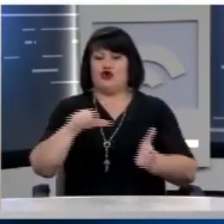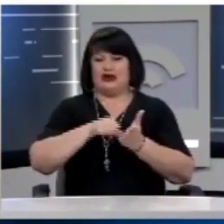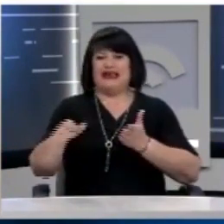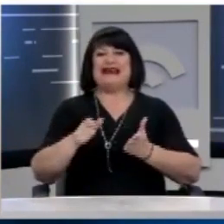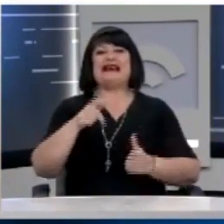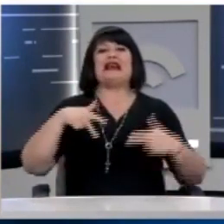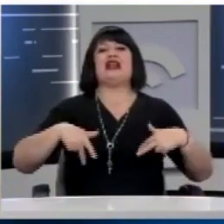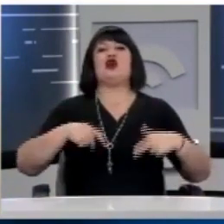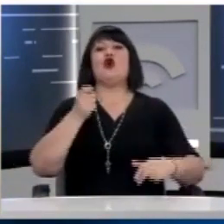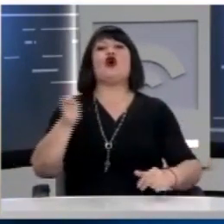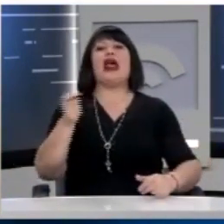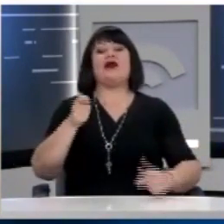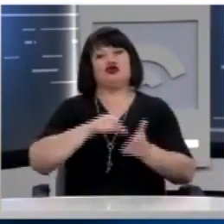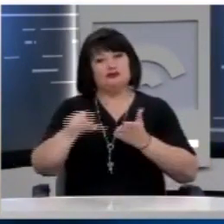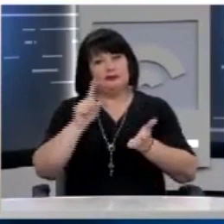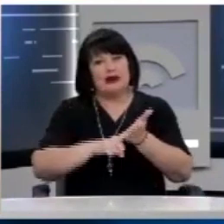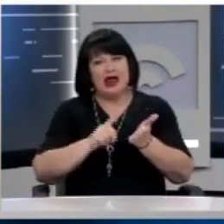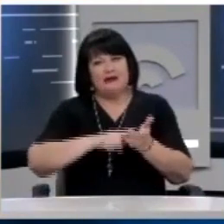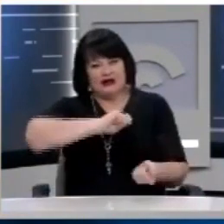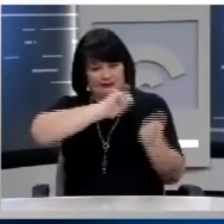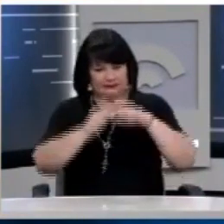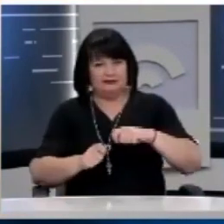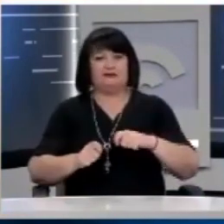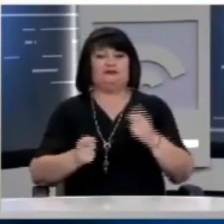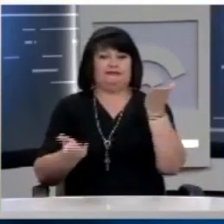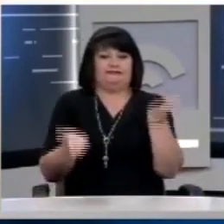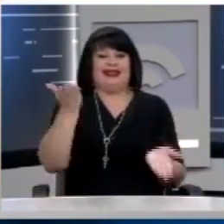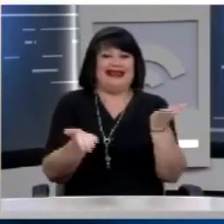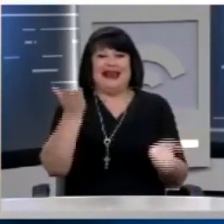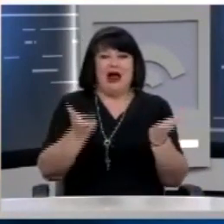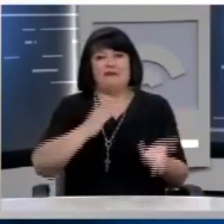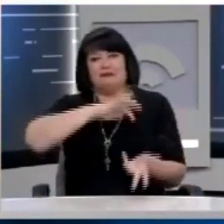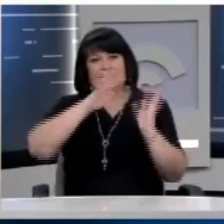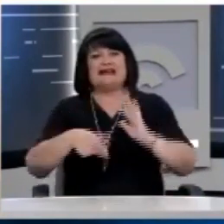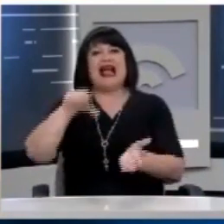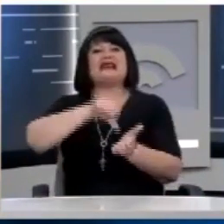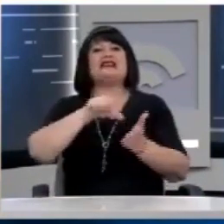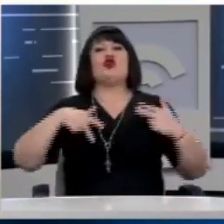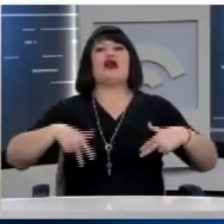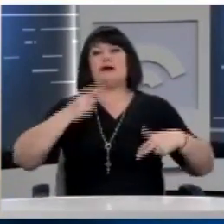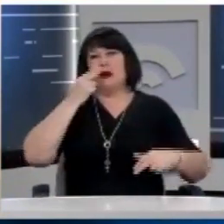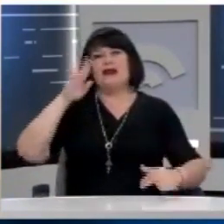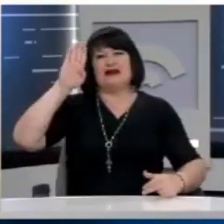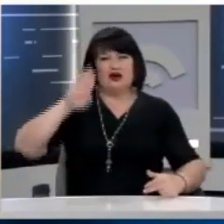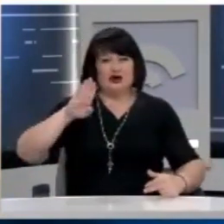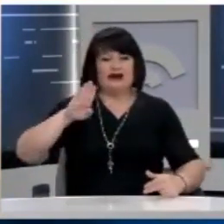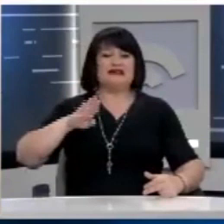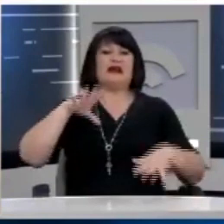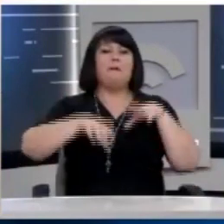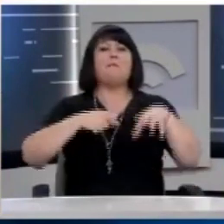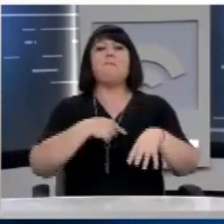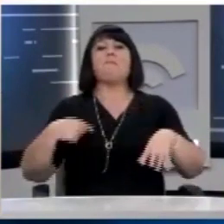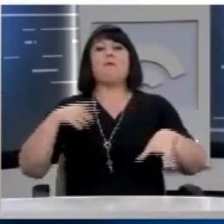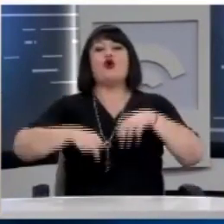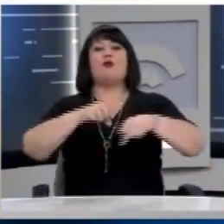κρατικού χρέους. Αυτό επιβάλλει την ανατροπή των συσχετισμών δυνάμεων, την ανατροπή του αστικού κράτους της δικτακτορίας των μονοπωλίων και